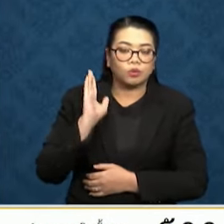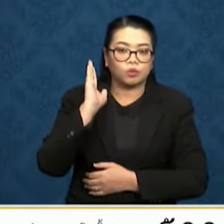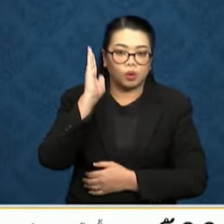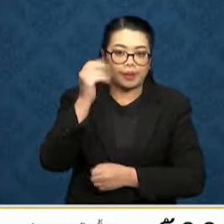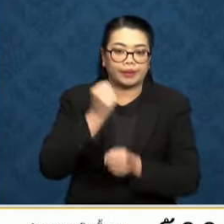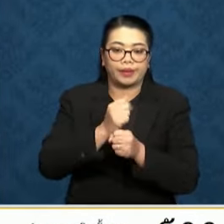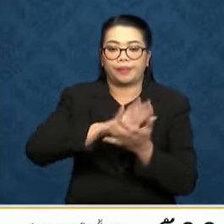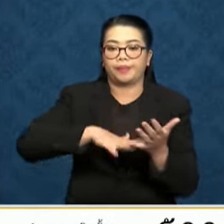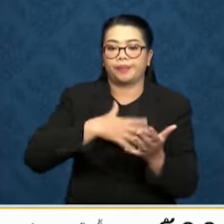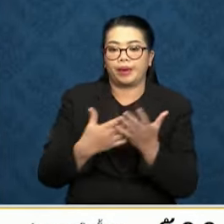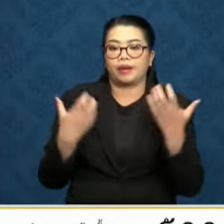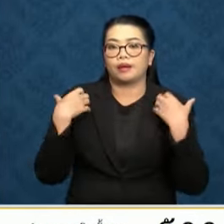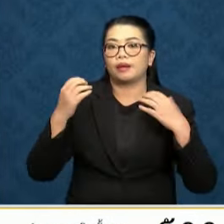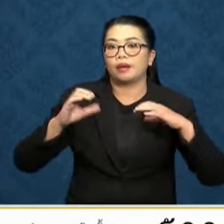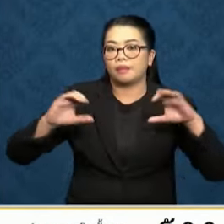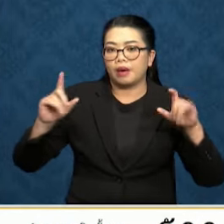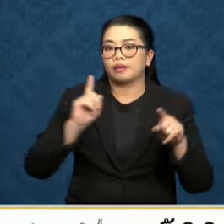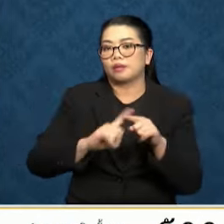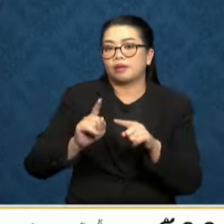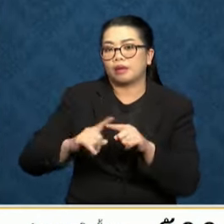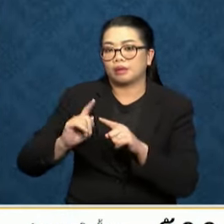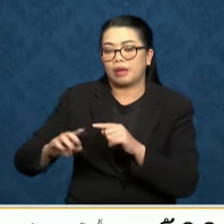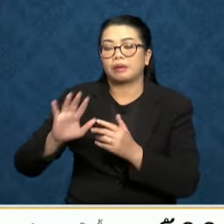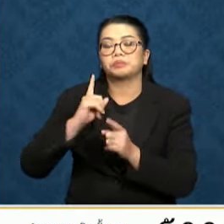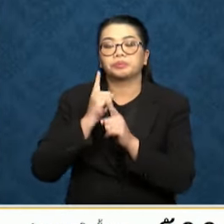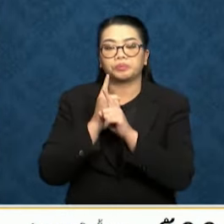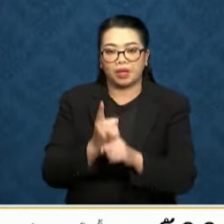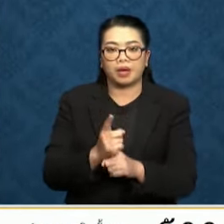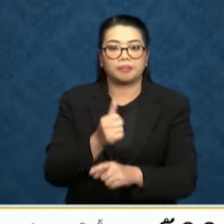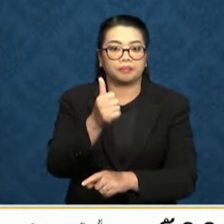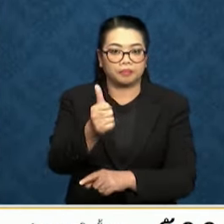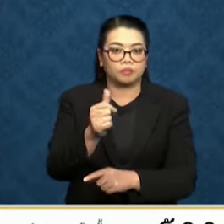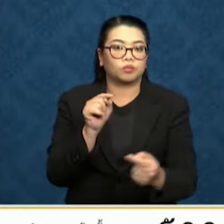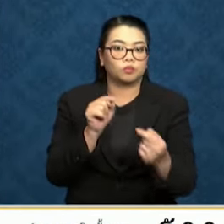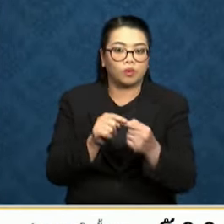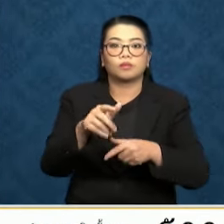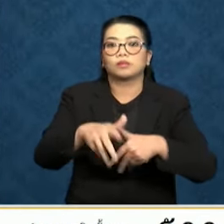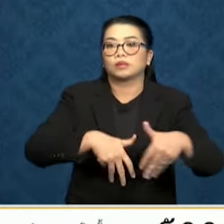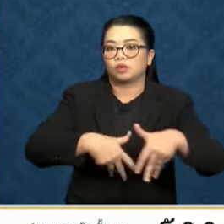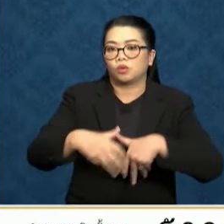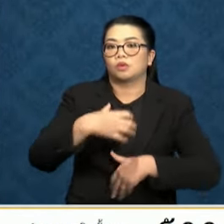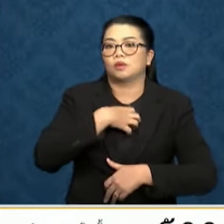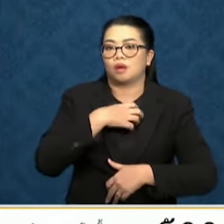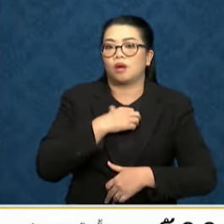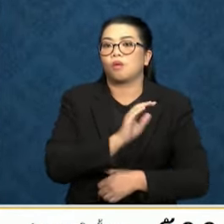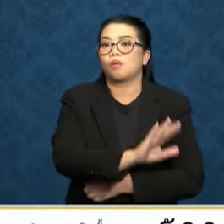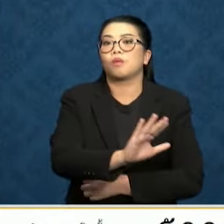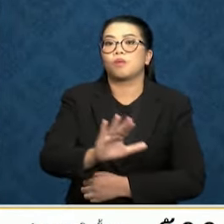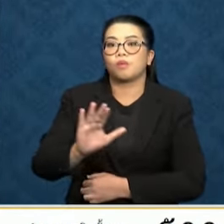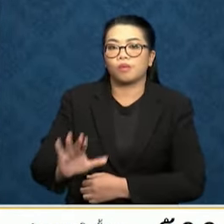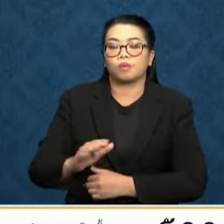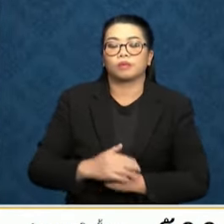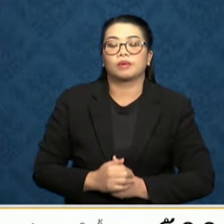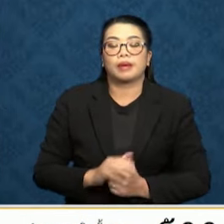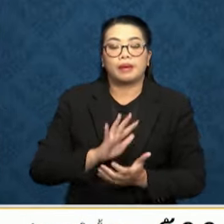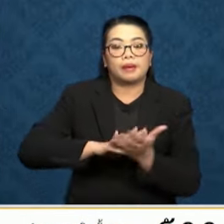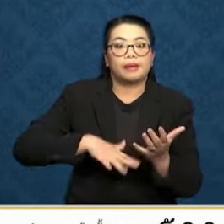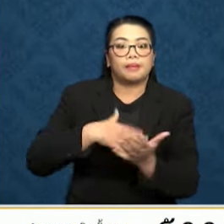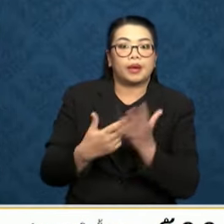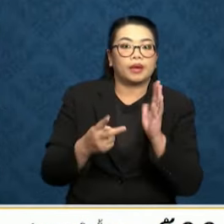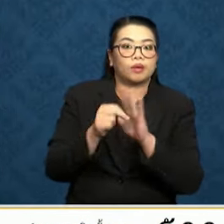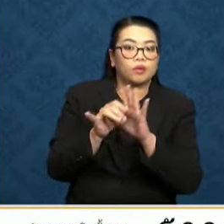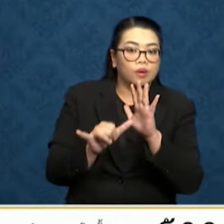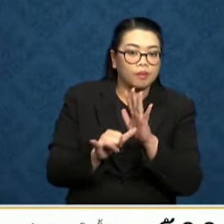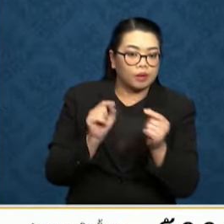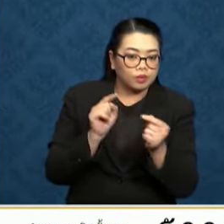นโยบายของรัฐบาลค่ะเงื่อนไขข้อแรกนะคะล็อเงื่อนไขที่สอดคล้องกับนโยบายของรัฐบาล